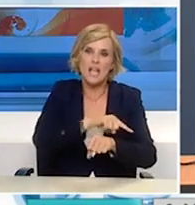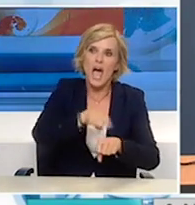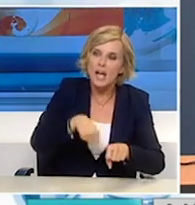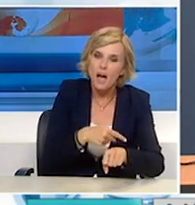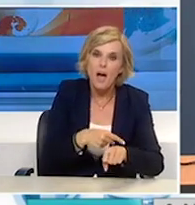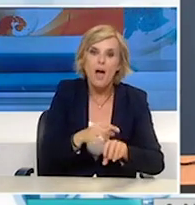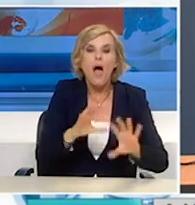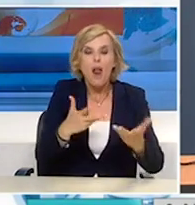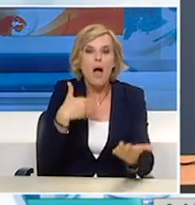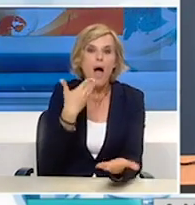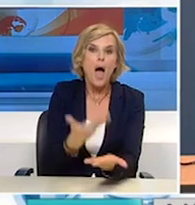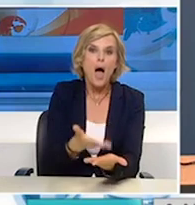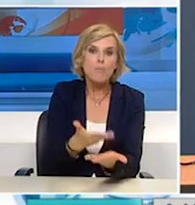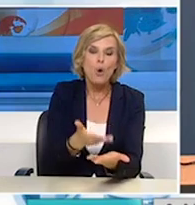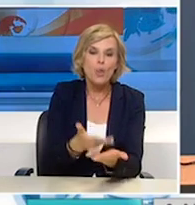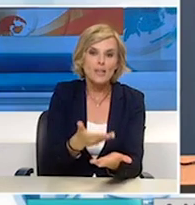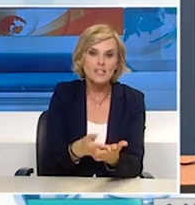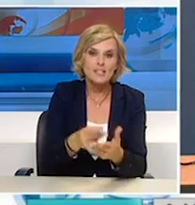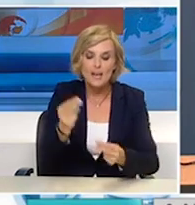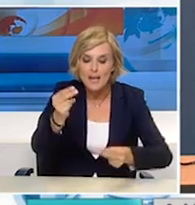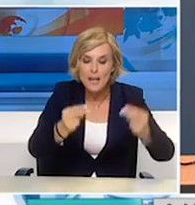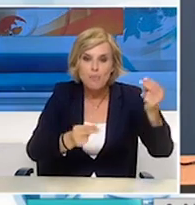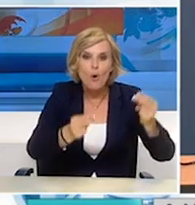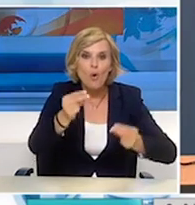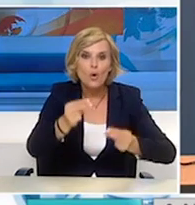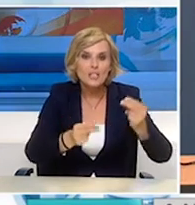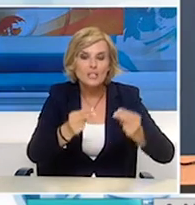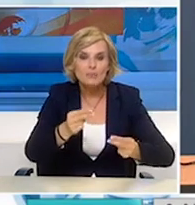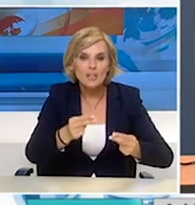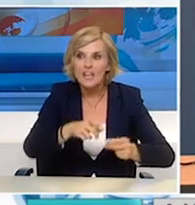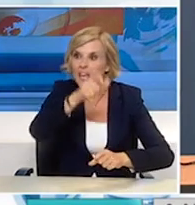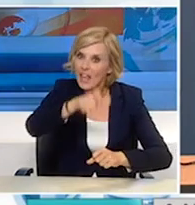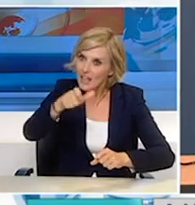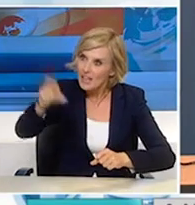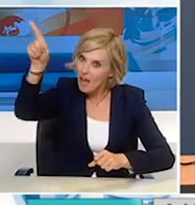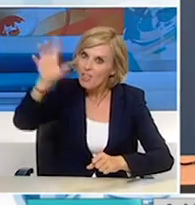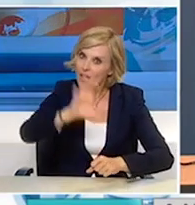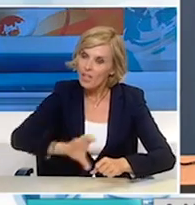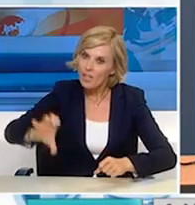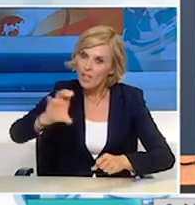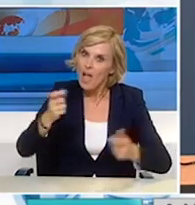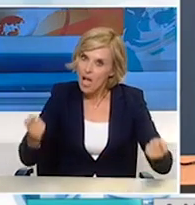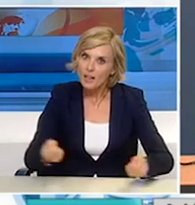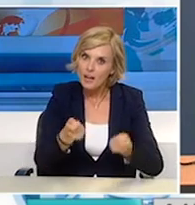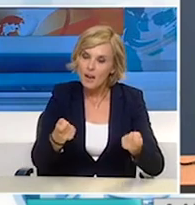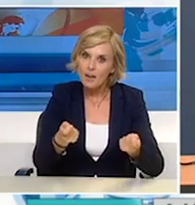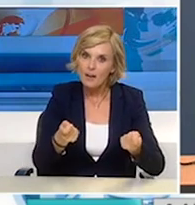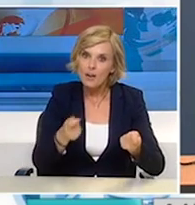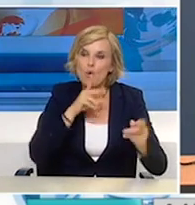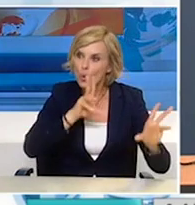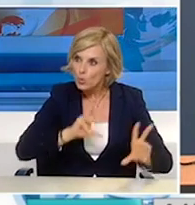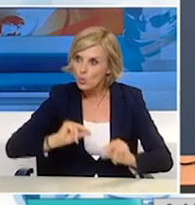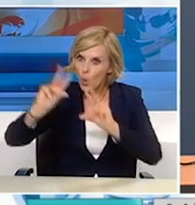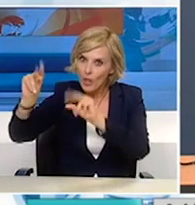μετρήσεις που υπάρχουν σε αυτές τις χώρες σε σχέση με το πόσο πραγματικά τα μέτρα είναι αναγκή να τηρηθούν είναι χαμηλότερα. Θεωρώ λοιπόν